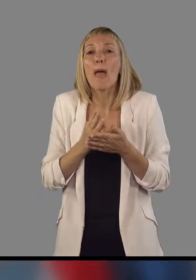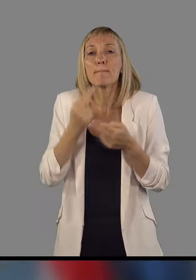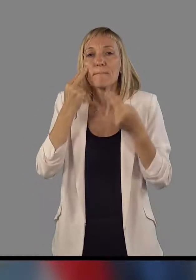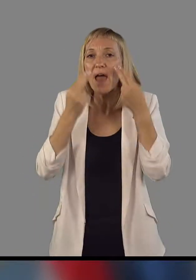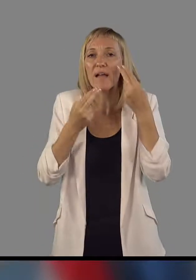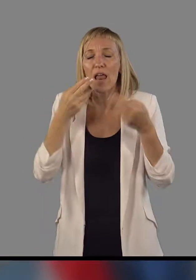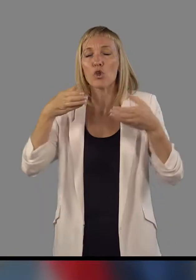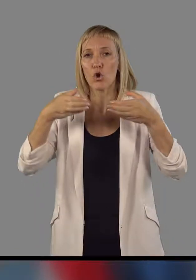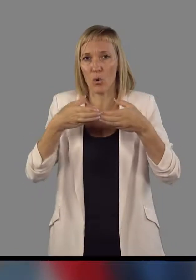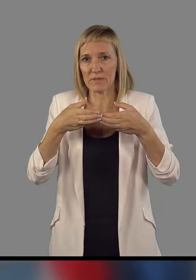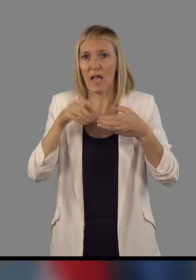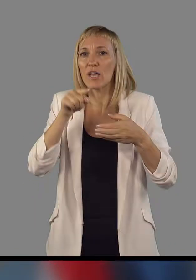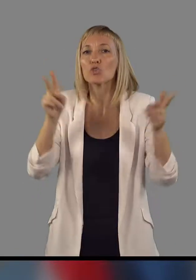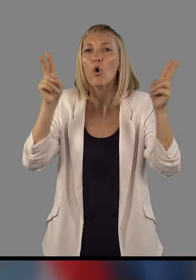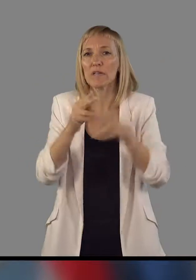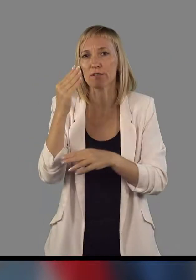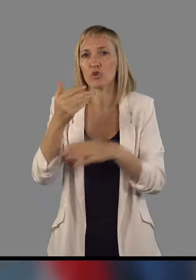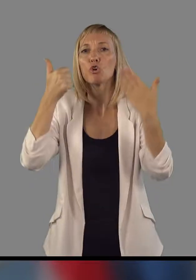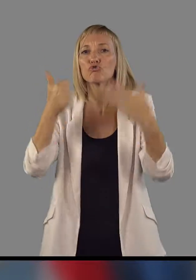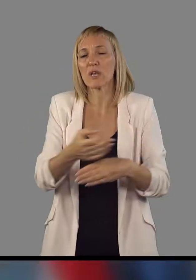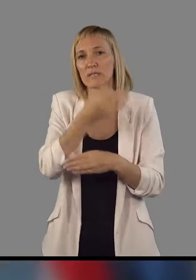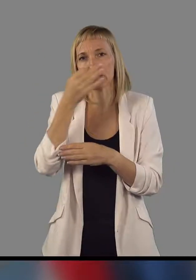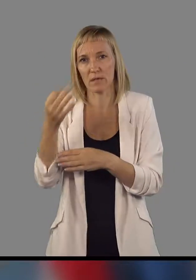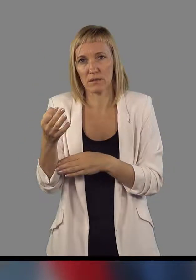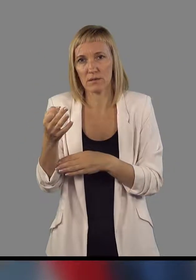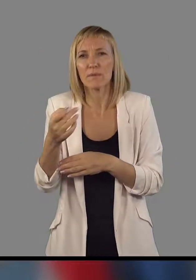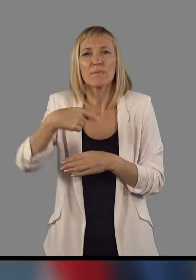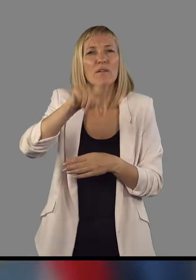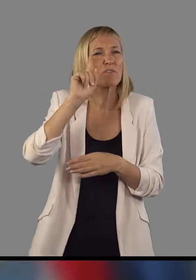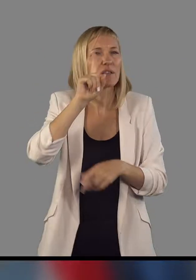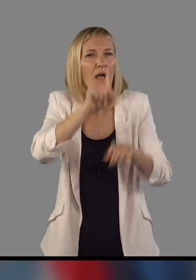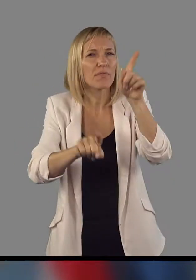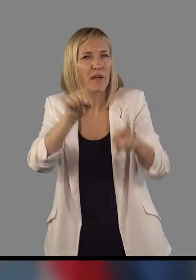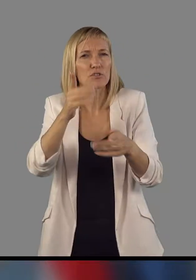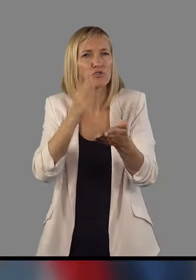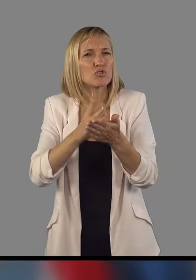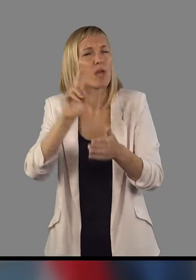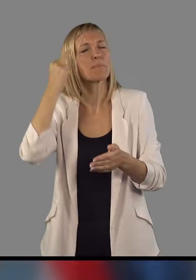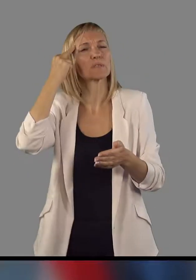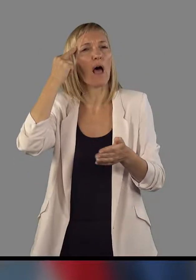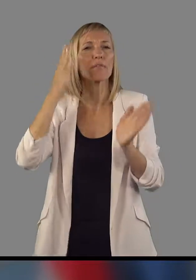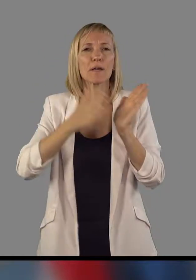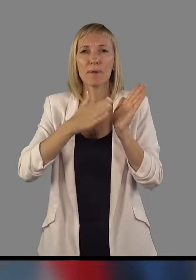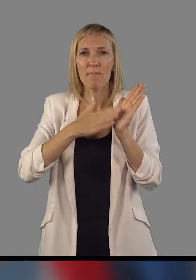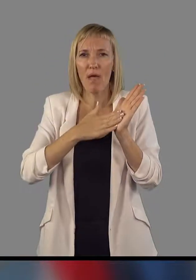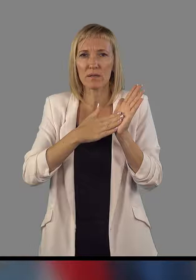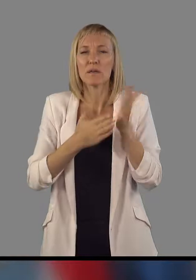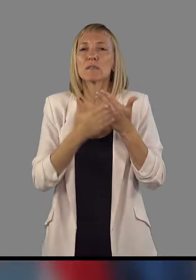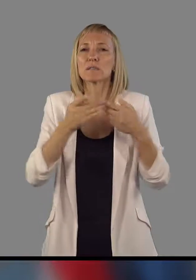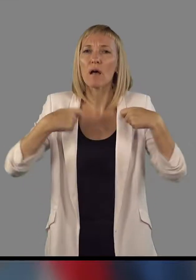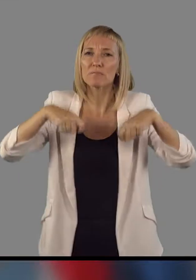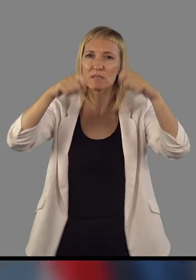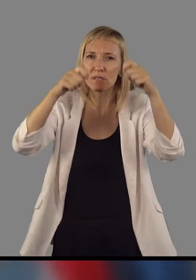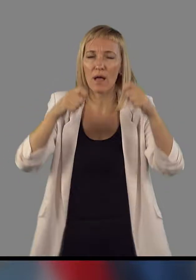revizijski komisiji. In ta rok skrajšujemo zdaj na 60 dni. Vi veste, da v nekaterih znanih, razvpitih